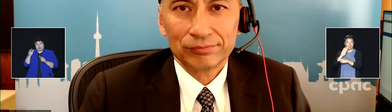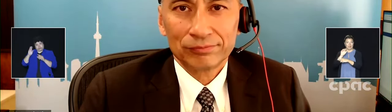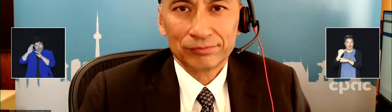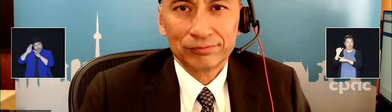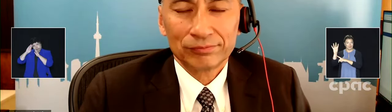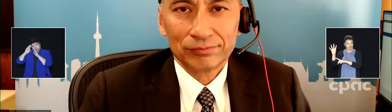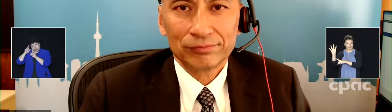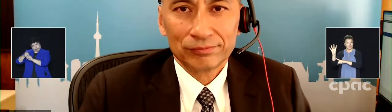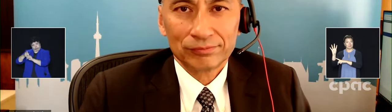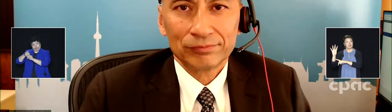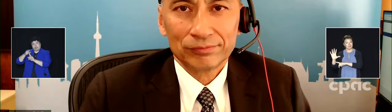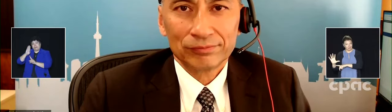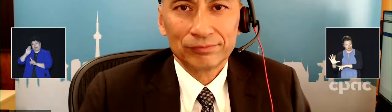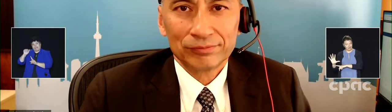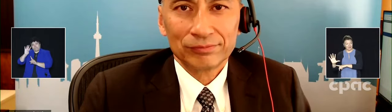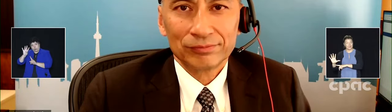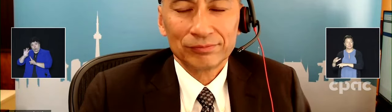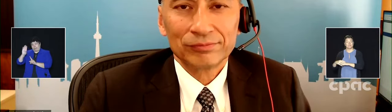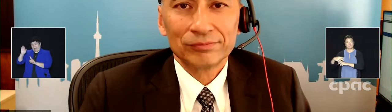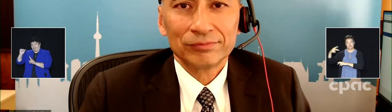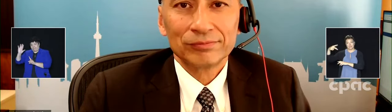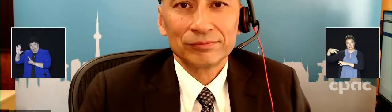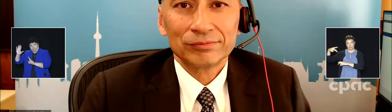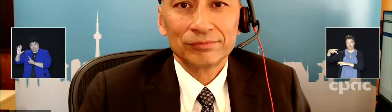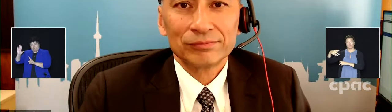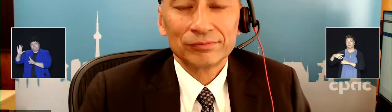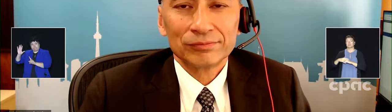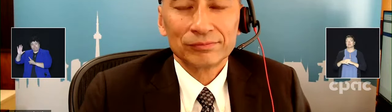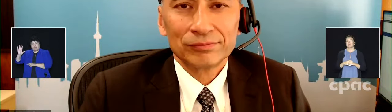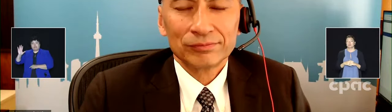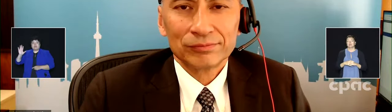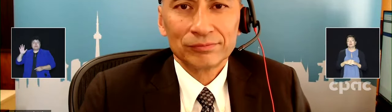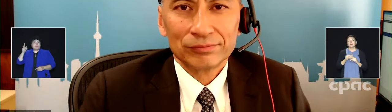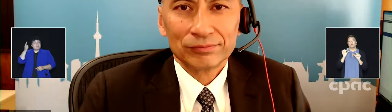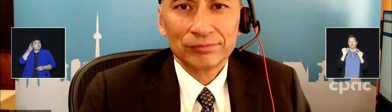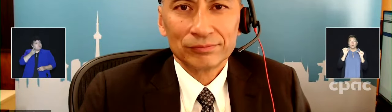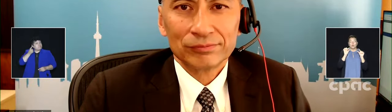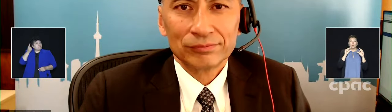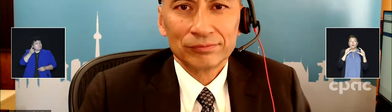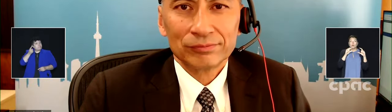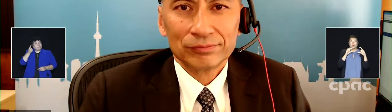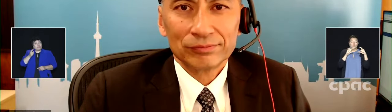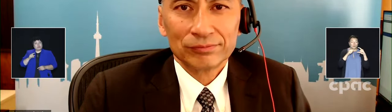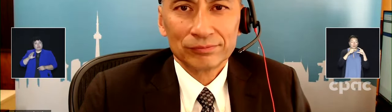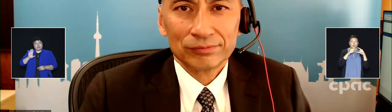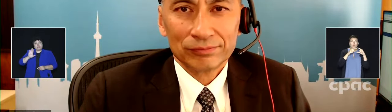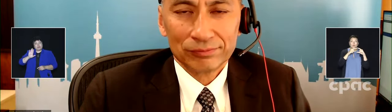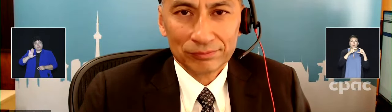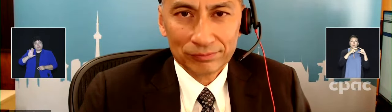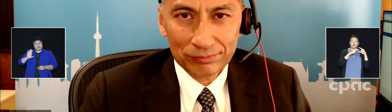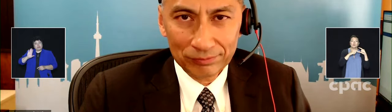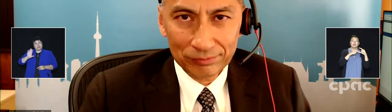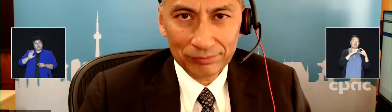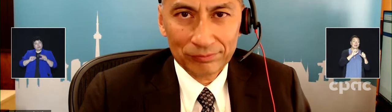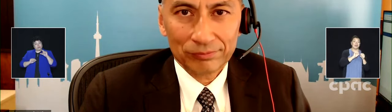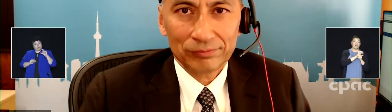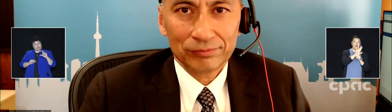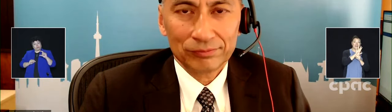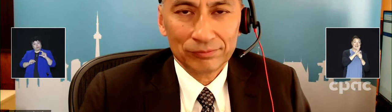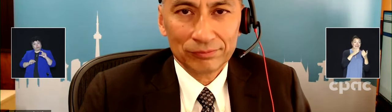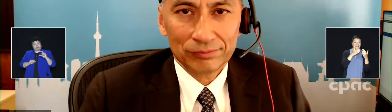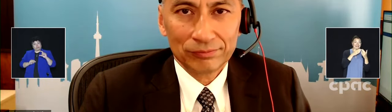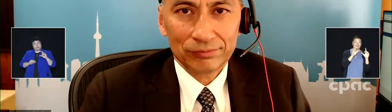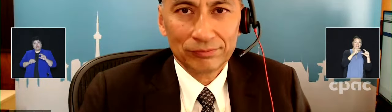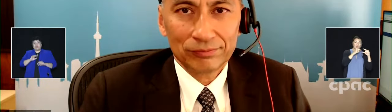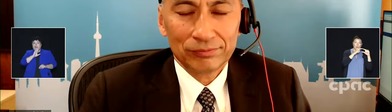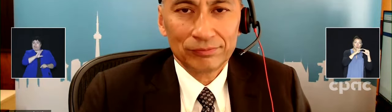le BR4 et le BR5, oui, les doses du vaccin de la souche d'origine, craignez-vous